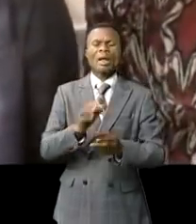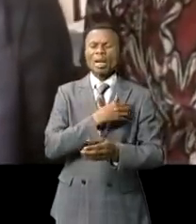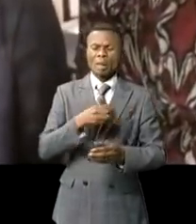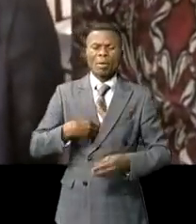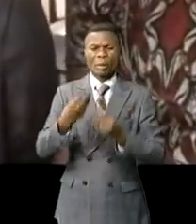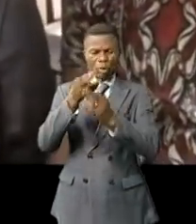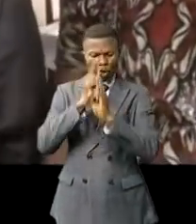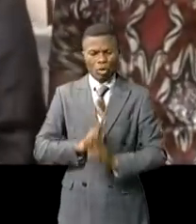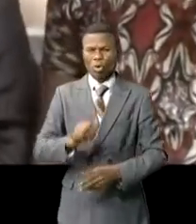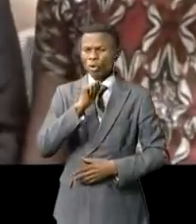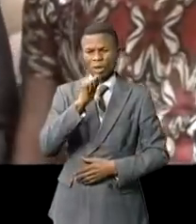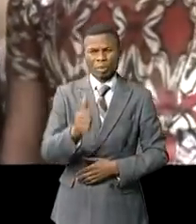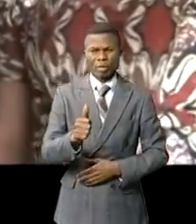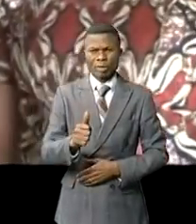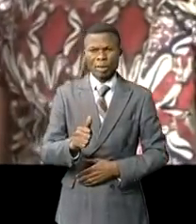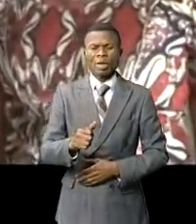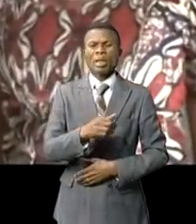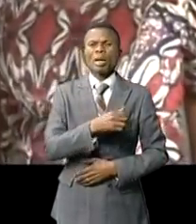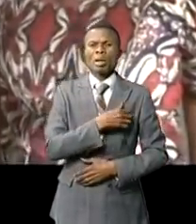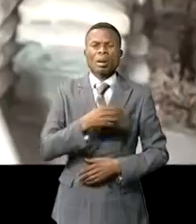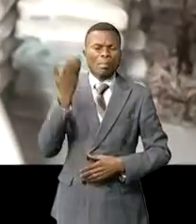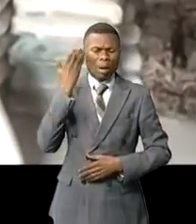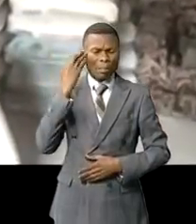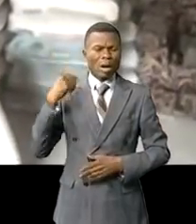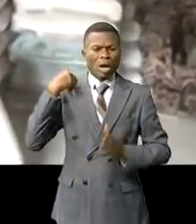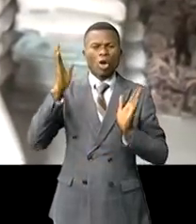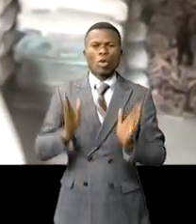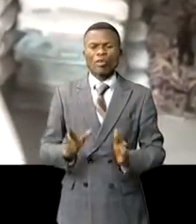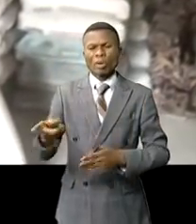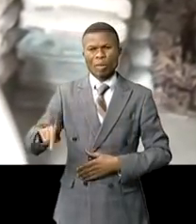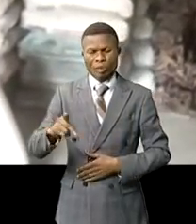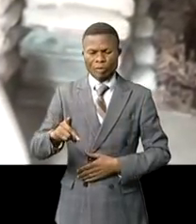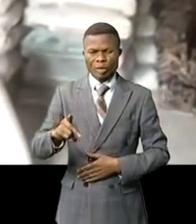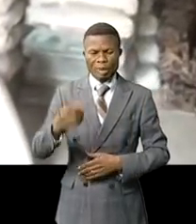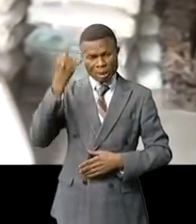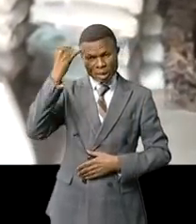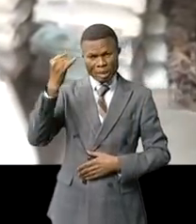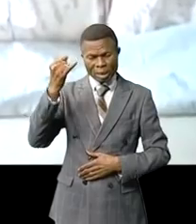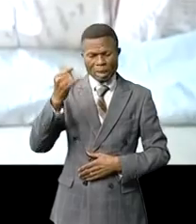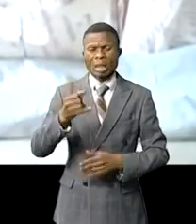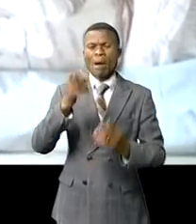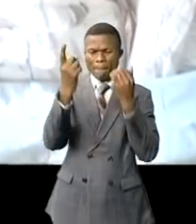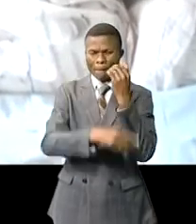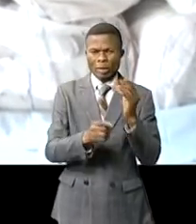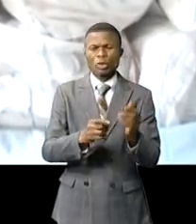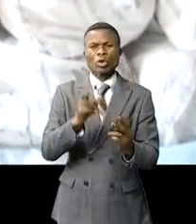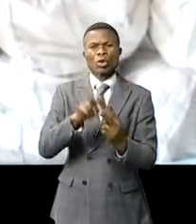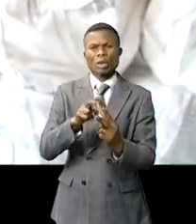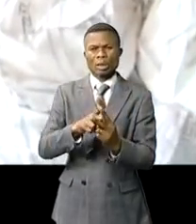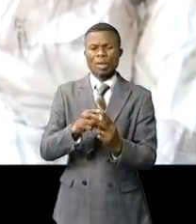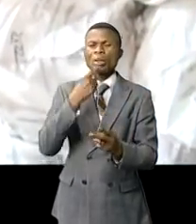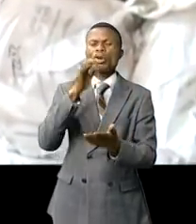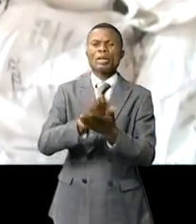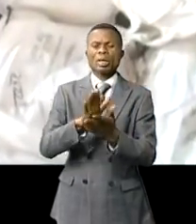Jean Tongo Bandamalé, gouverneur de province ad intérim, avant de fixer l'opinion sur les sorts réservés à ces malfrats, félicite